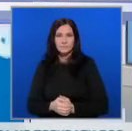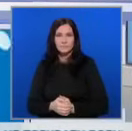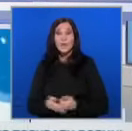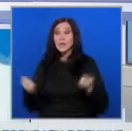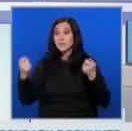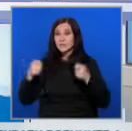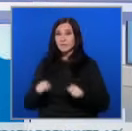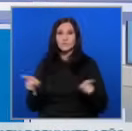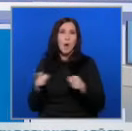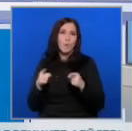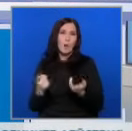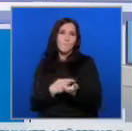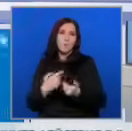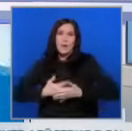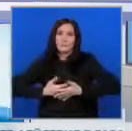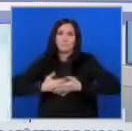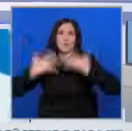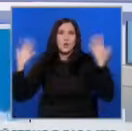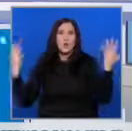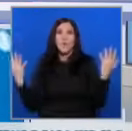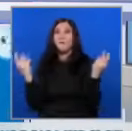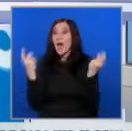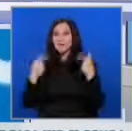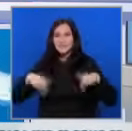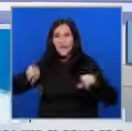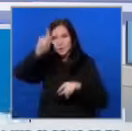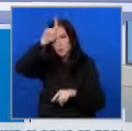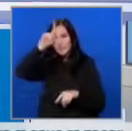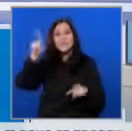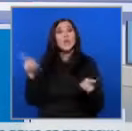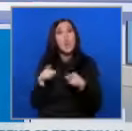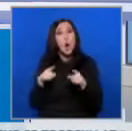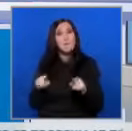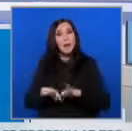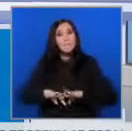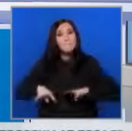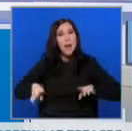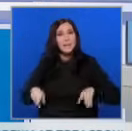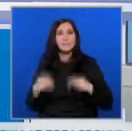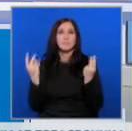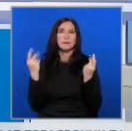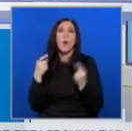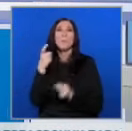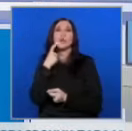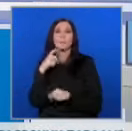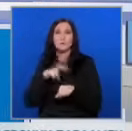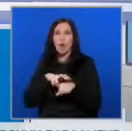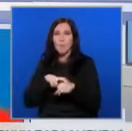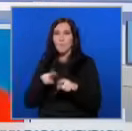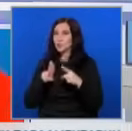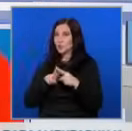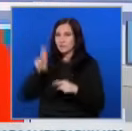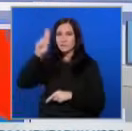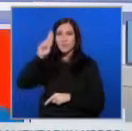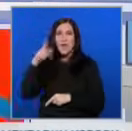Ще завършим с опера. Пореден триумф на сцената на Софийската опера и балет за спектакъла «Бохеми» от Джакомо Пучини в изпълнение